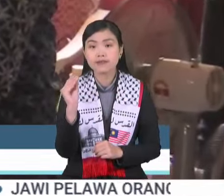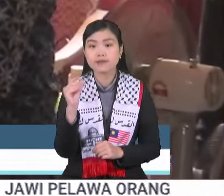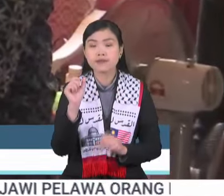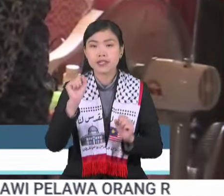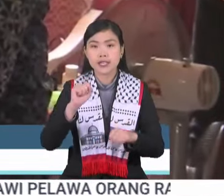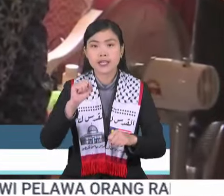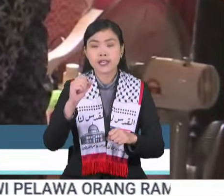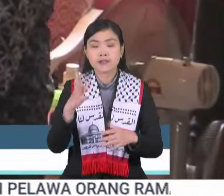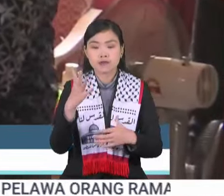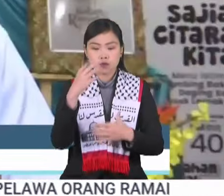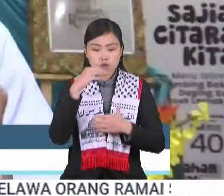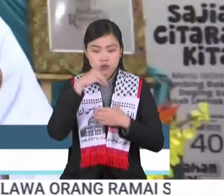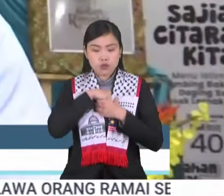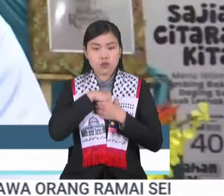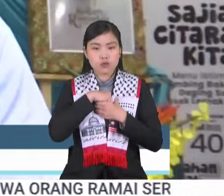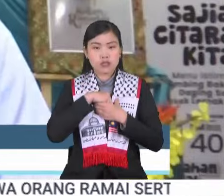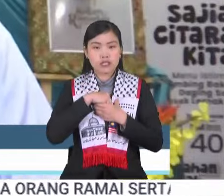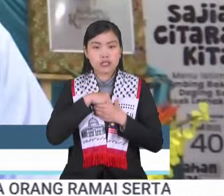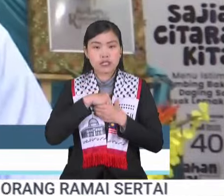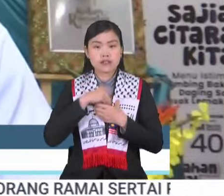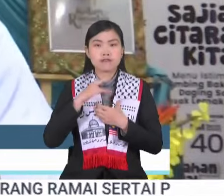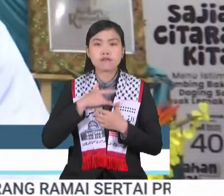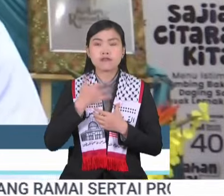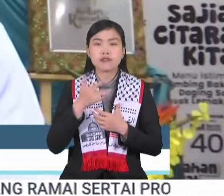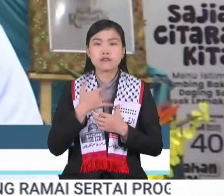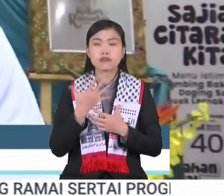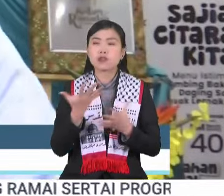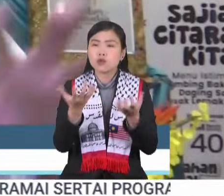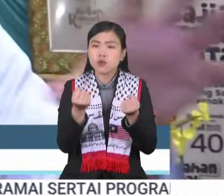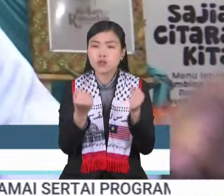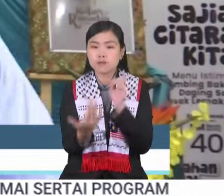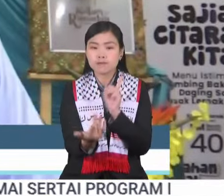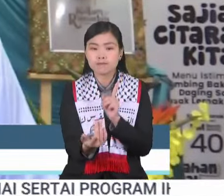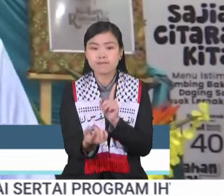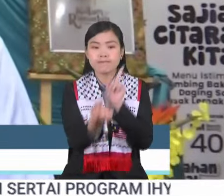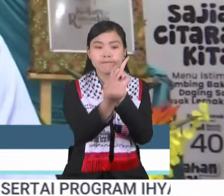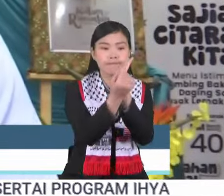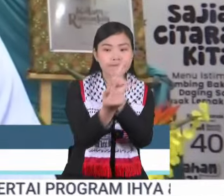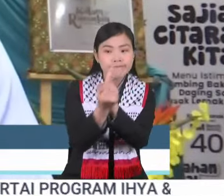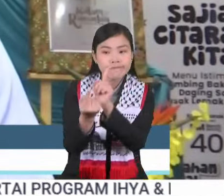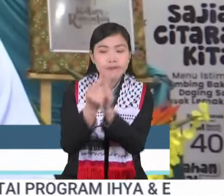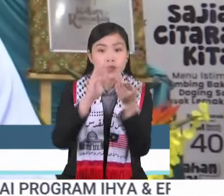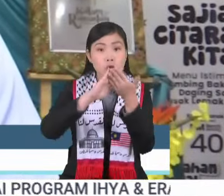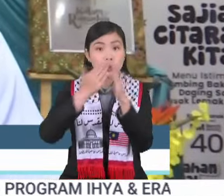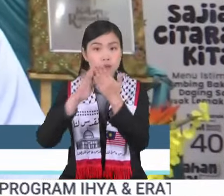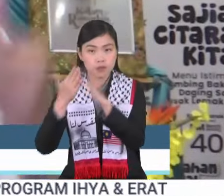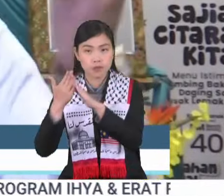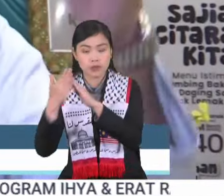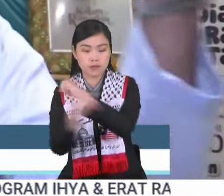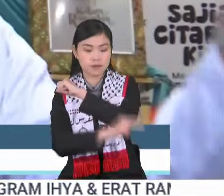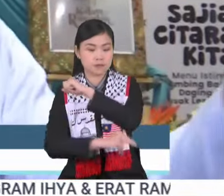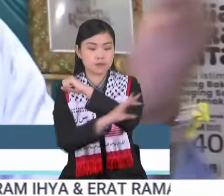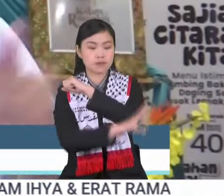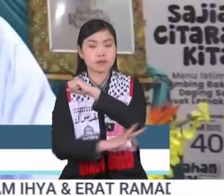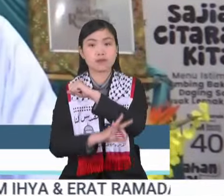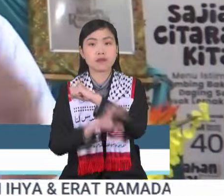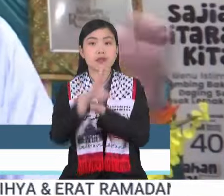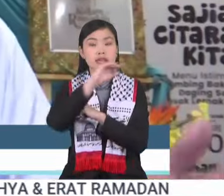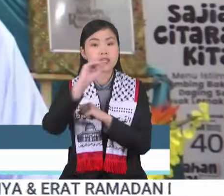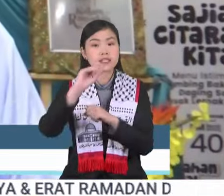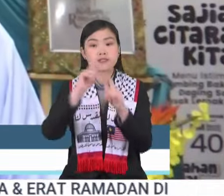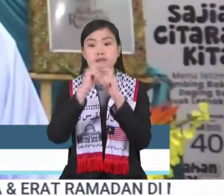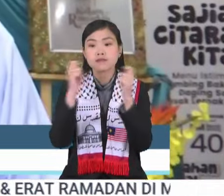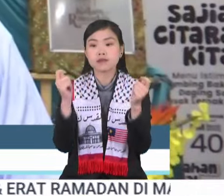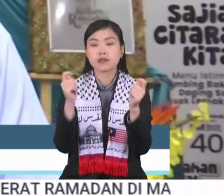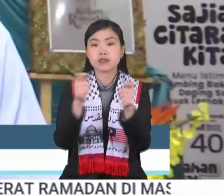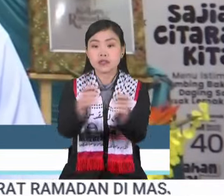satu perasaan keinginan kami untuk sentiasa mendekati masyarakat di sekeliling ini teranya di negeri sembilan dan juga di tempat-tempat lain